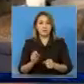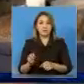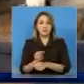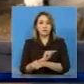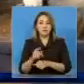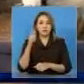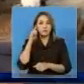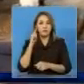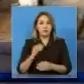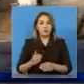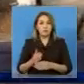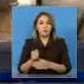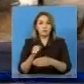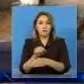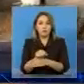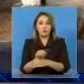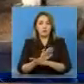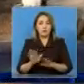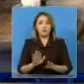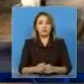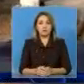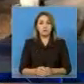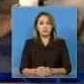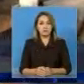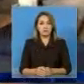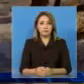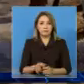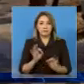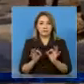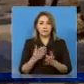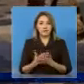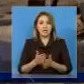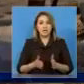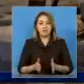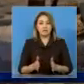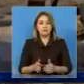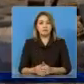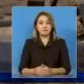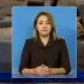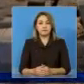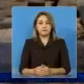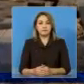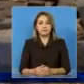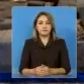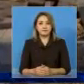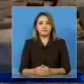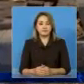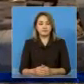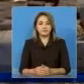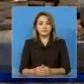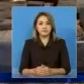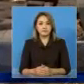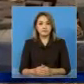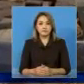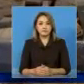отремонтируют, думаю, пробок потом не будет. Ну, нормально все. Жол сиатрой, казахслаб келеттер. Дороги делают,